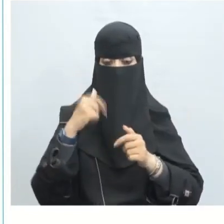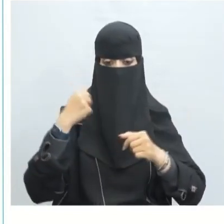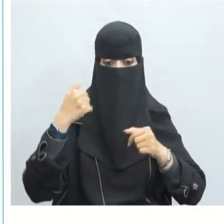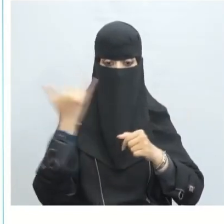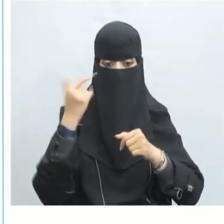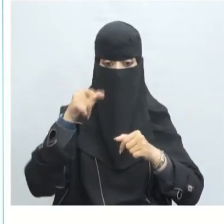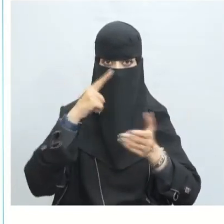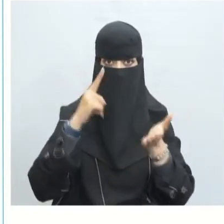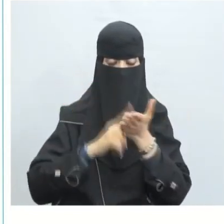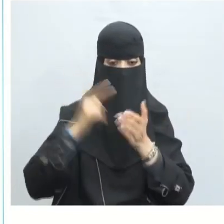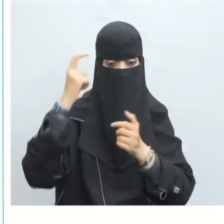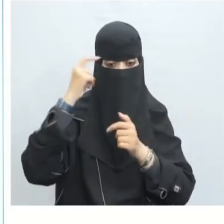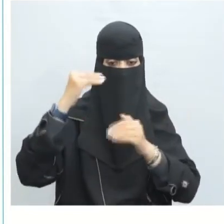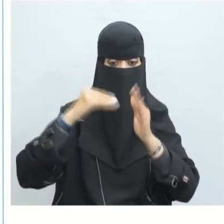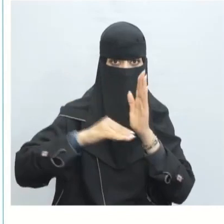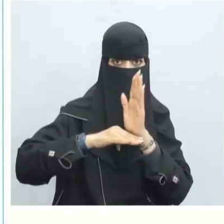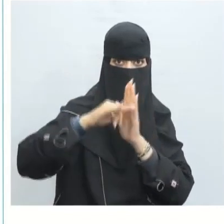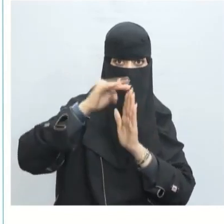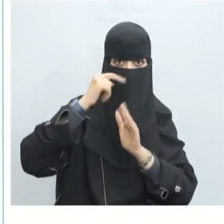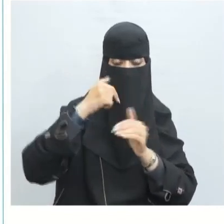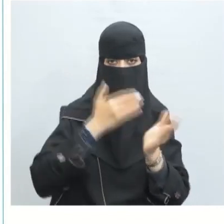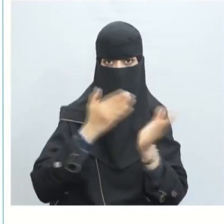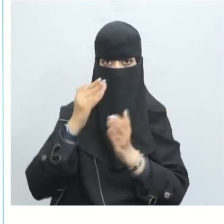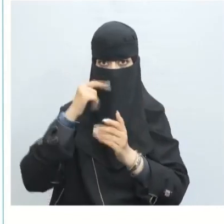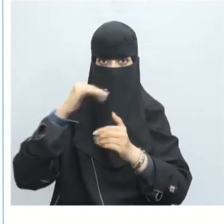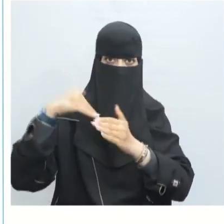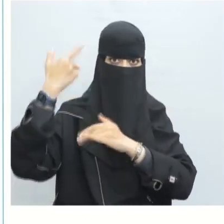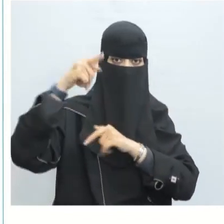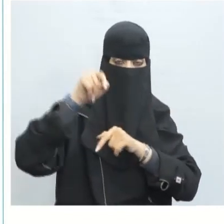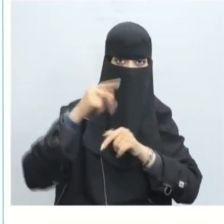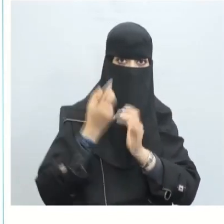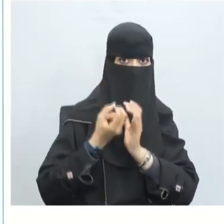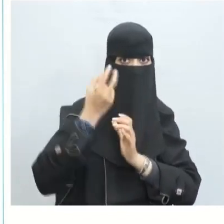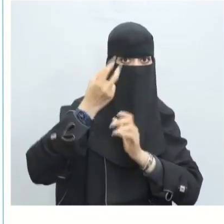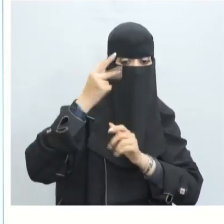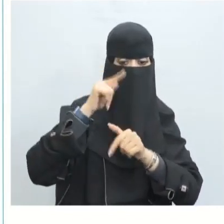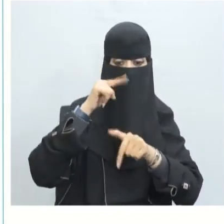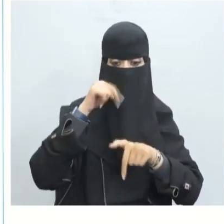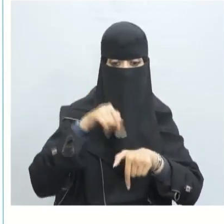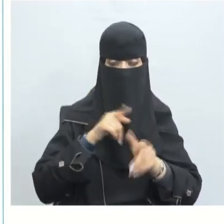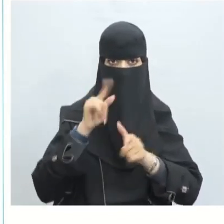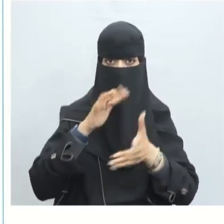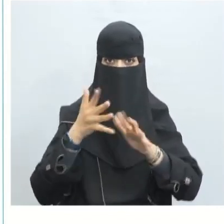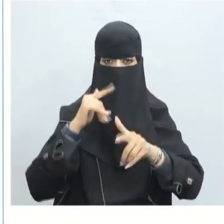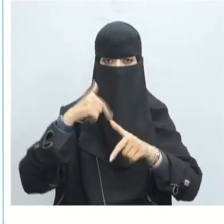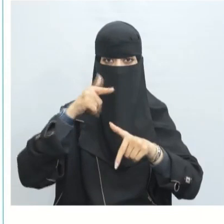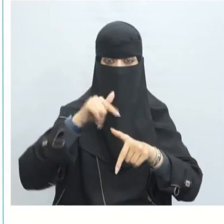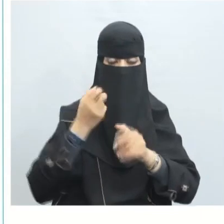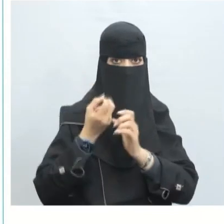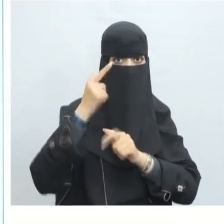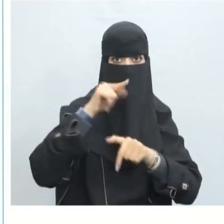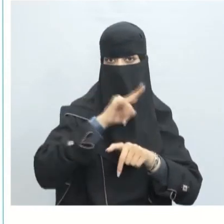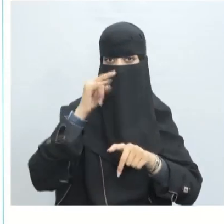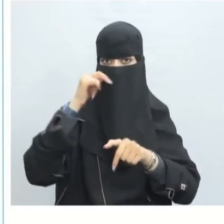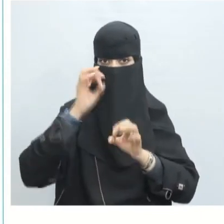ايضا فهم ان مستويات الحضور المستقبليه هي دائما مجرد تنبؤات دائما ما يتم تقديرها بشكل تنبؤات